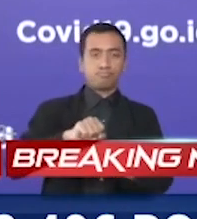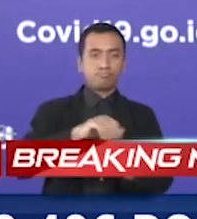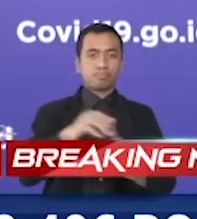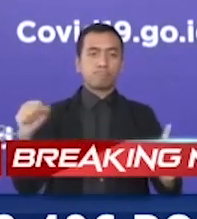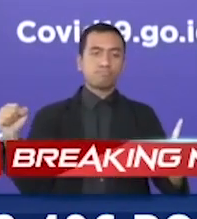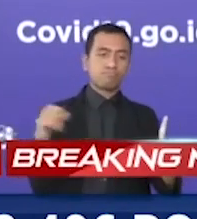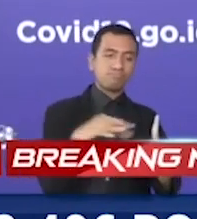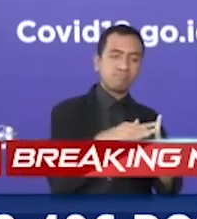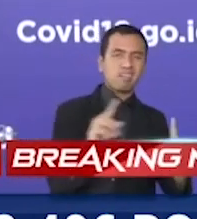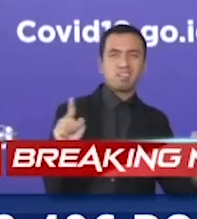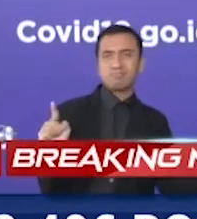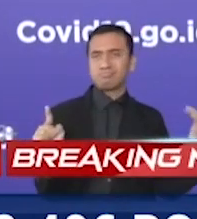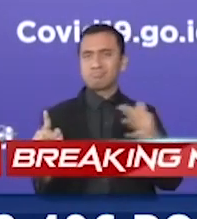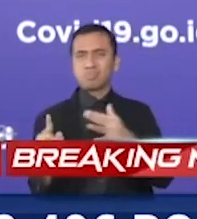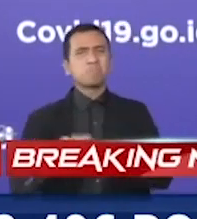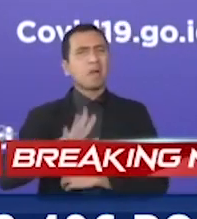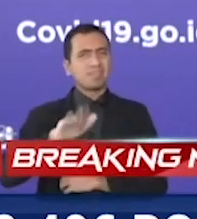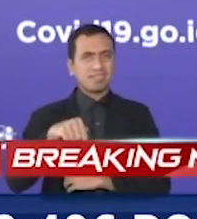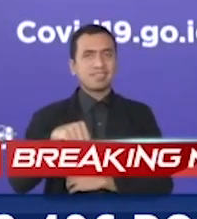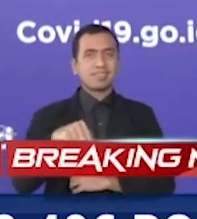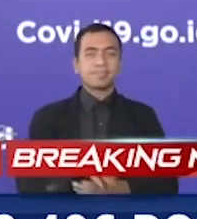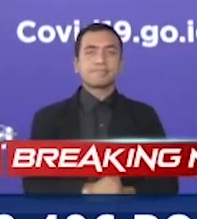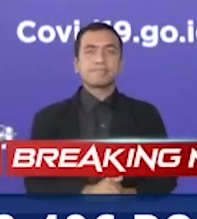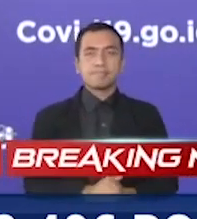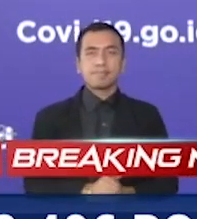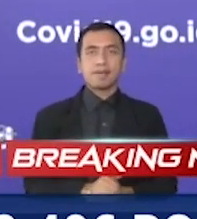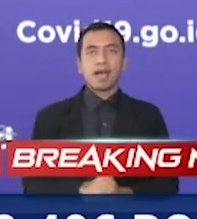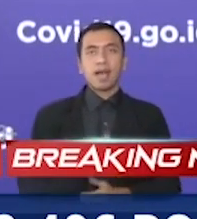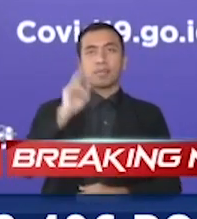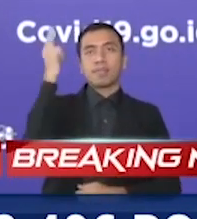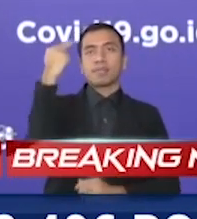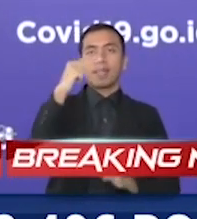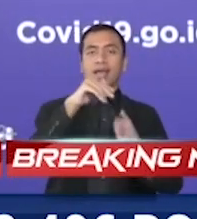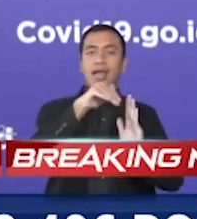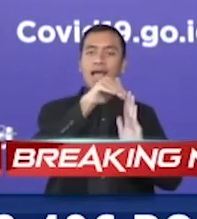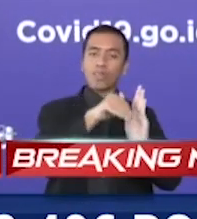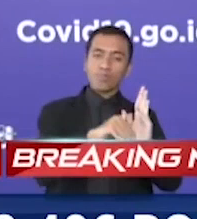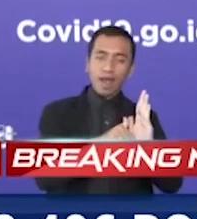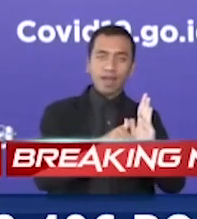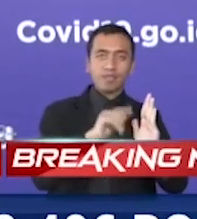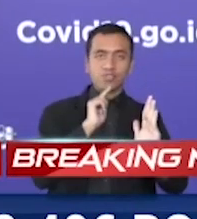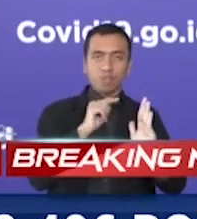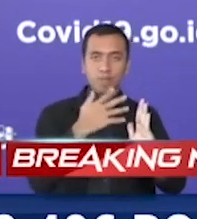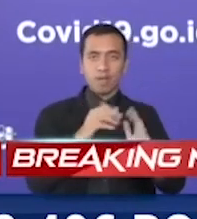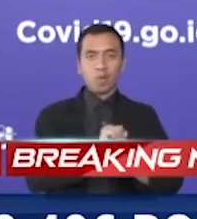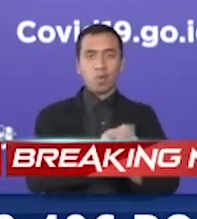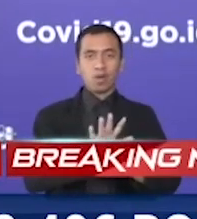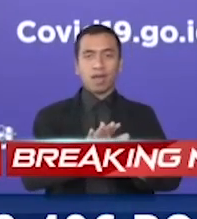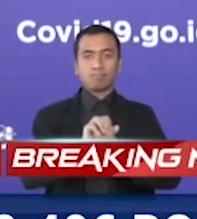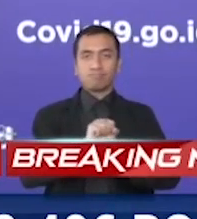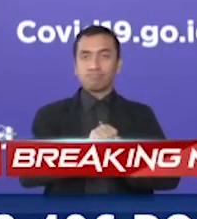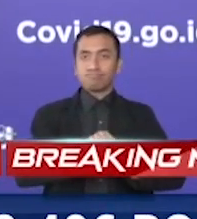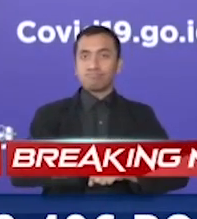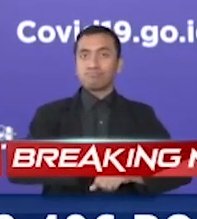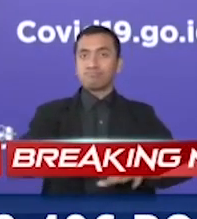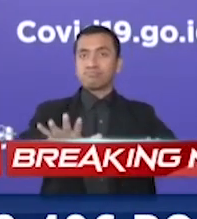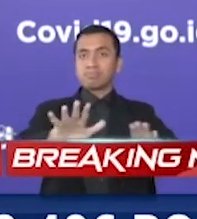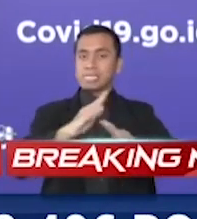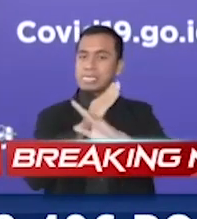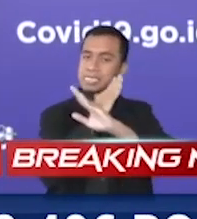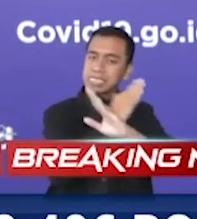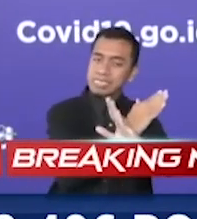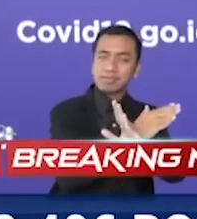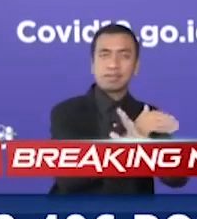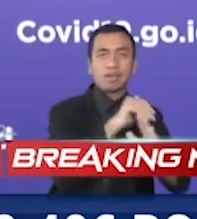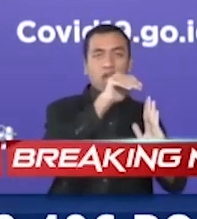kepatuhan kita terhadap segala anjuran pemerintah yang terkait dengan pengendalian kofit 19 ini